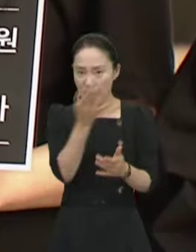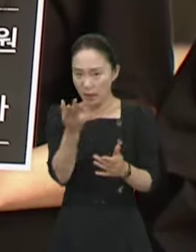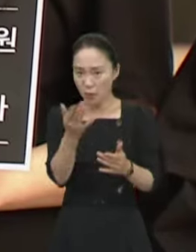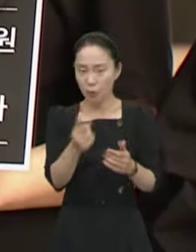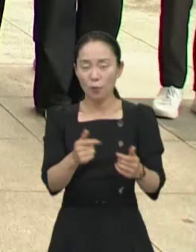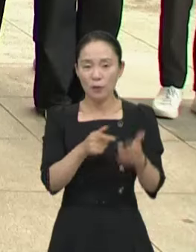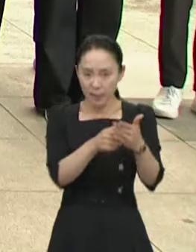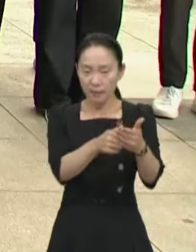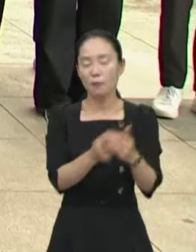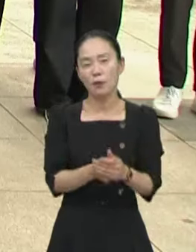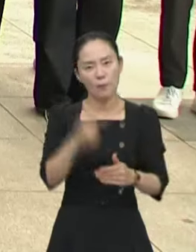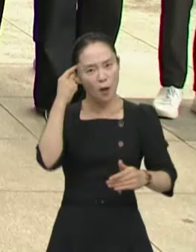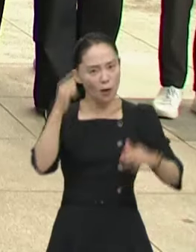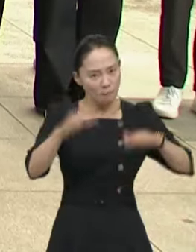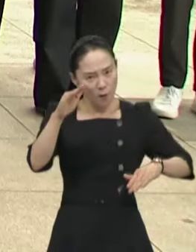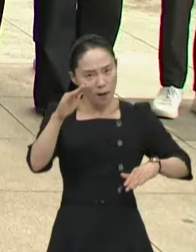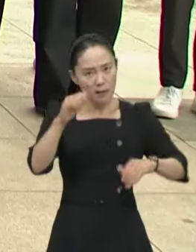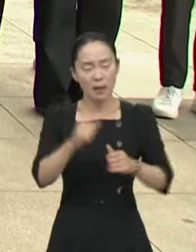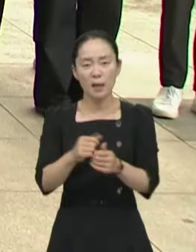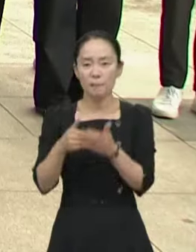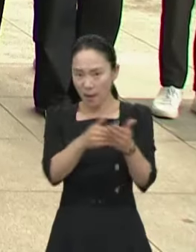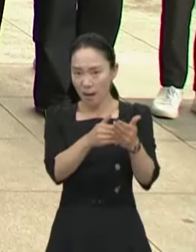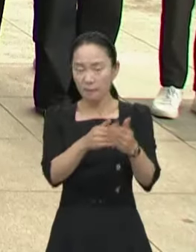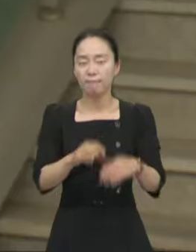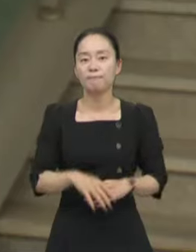있다며 현명한 판단을 촉구했습니다.